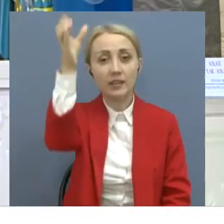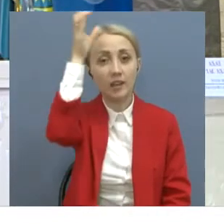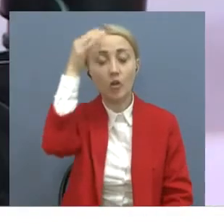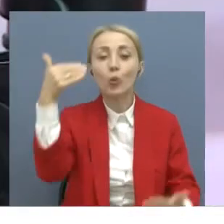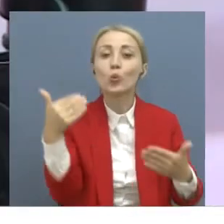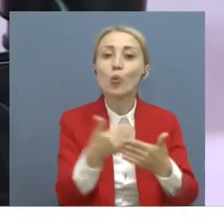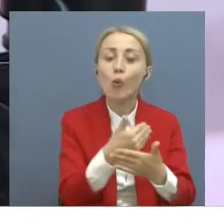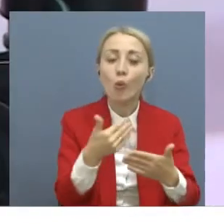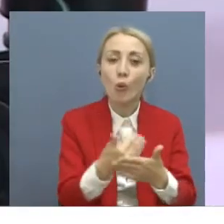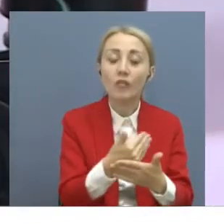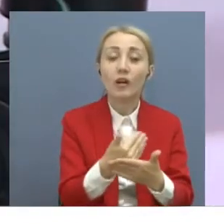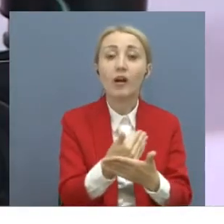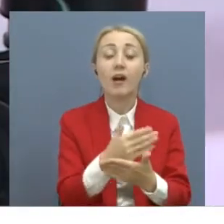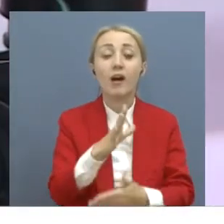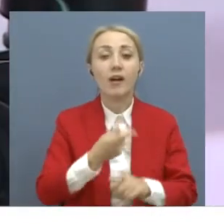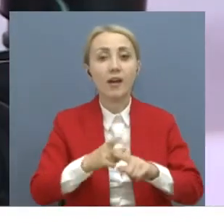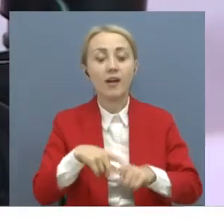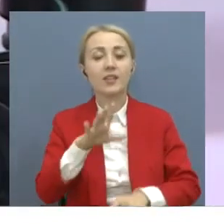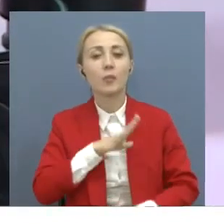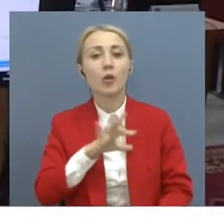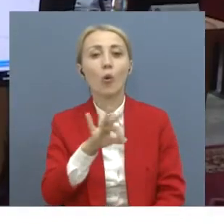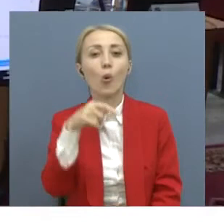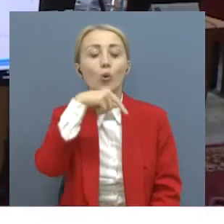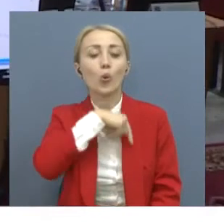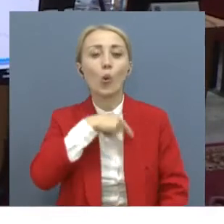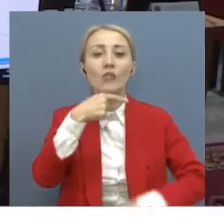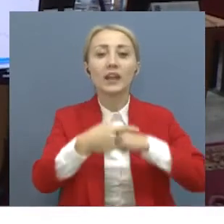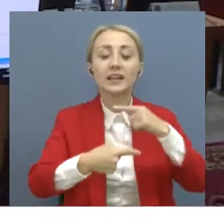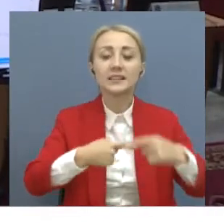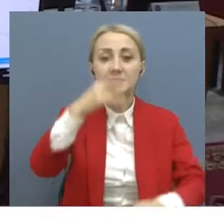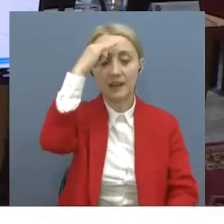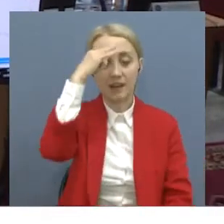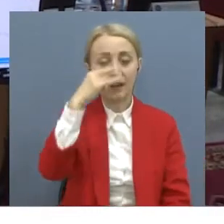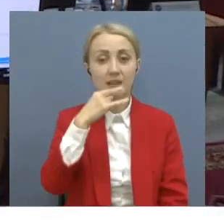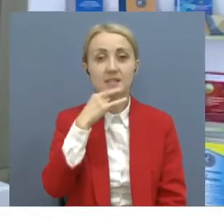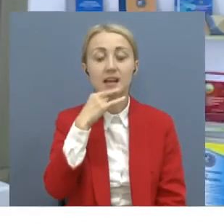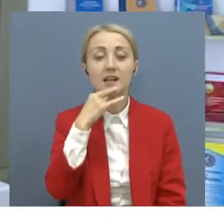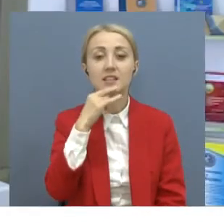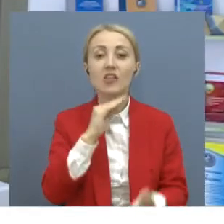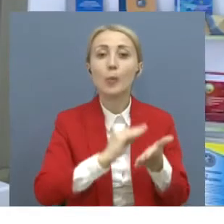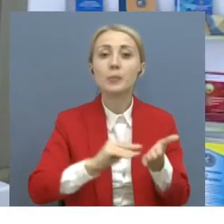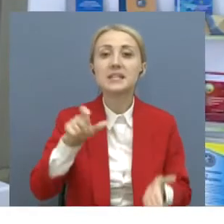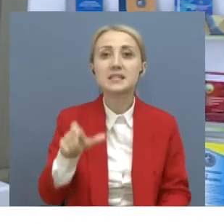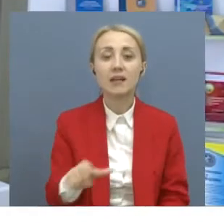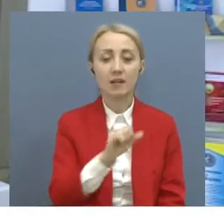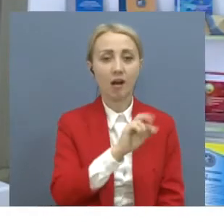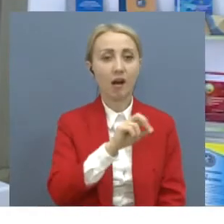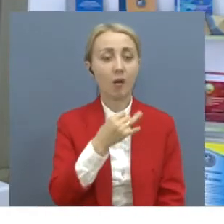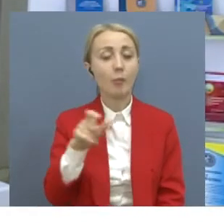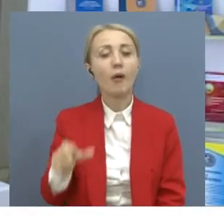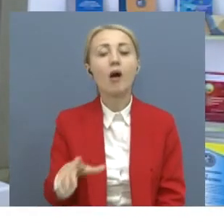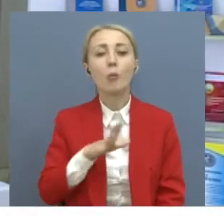Абай Құнанбаевтың дара жолы тілге тиек етіліп, болашақ ұрпаққа насихаттау жолдары айтылды. Абай мұрасын қазіргі